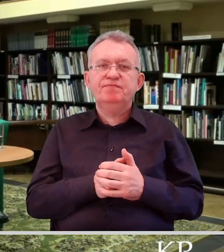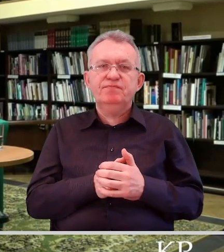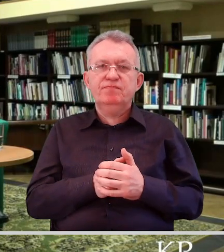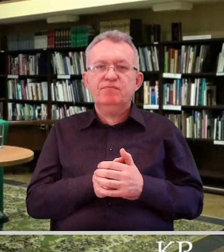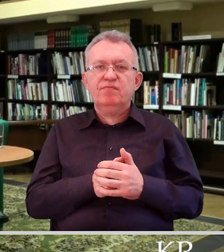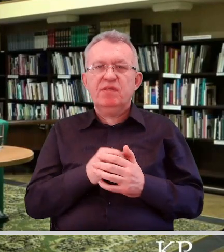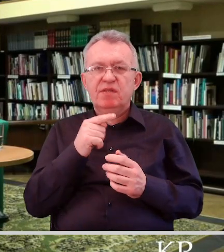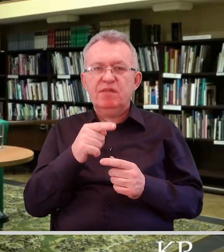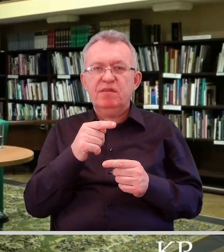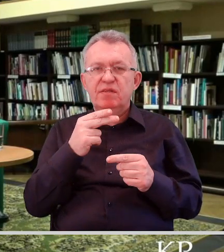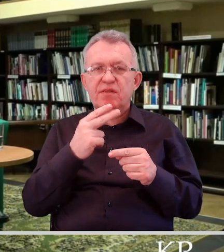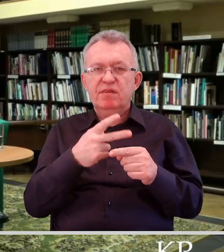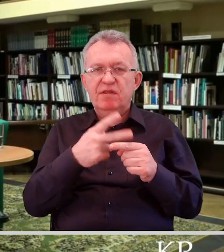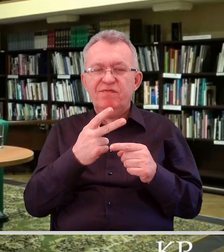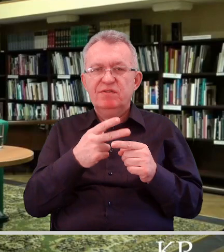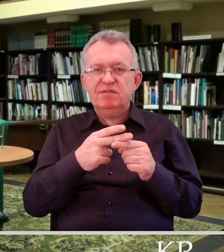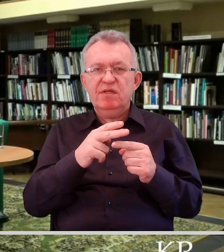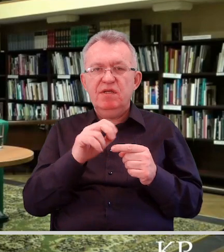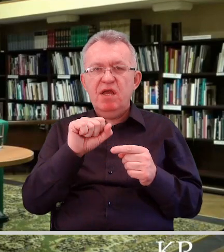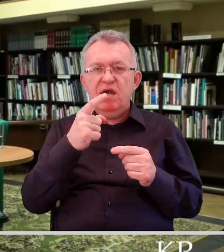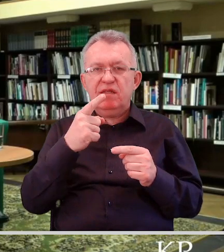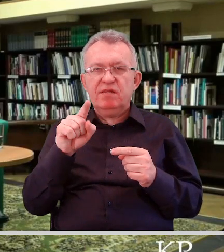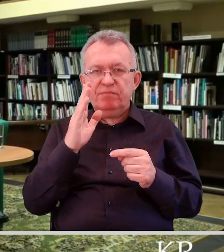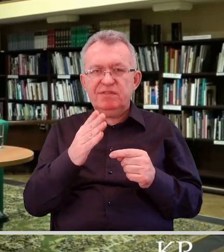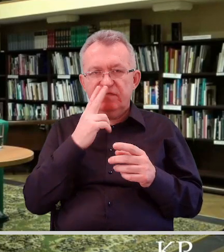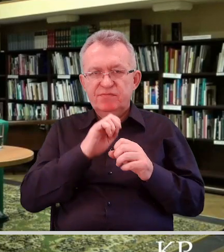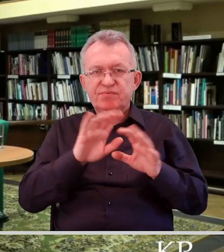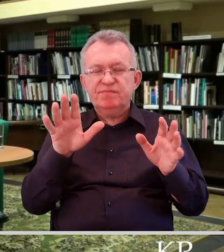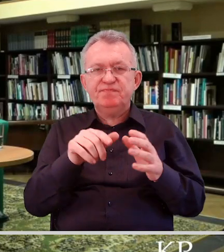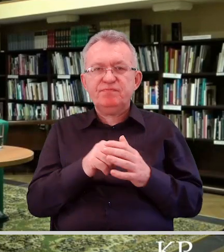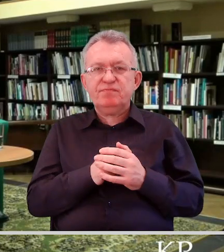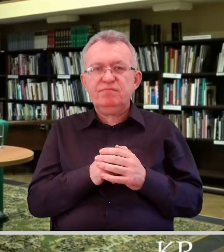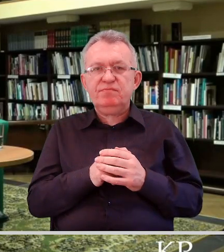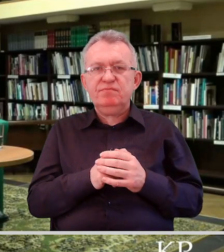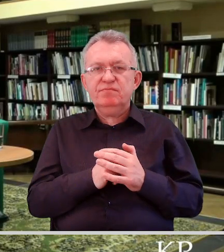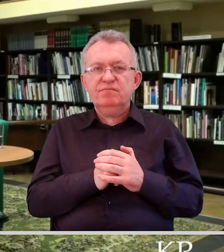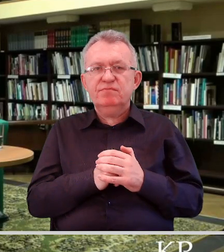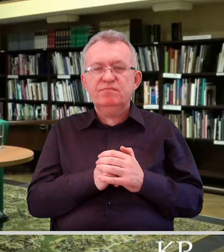To na telewizji Arte będzie taka telewizja. Nie wiem, czy tutaj jest właśnie.